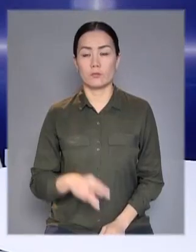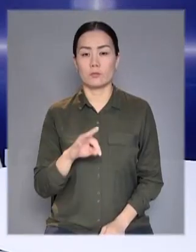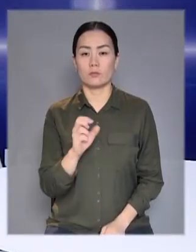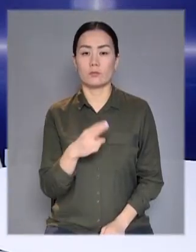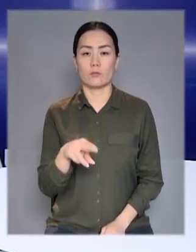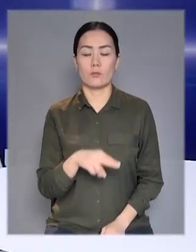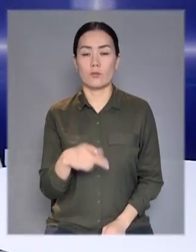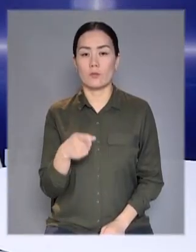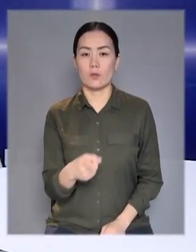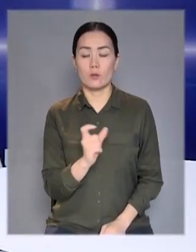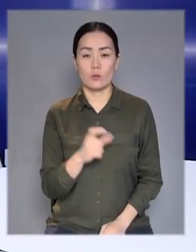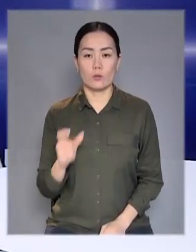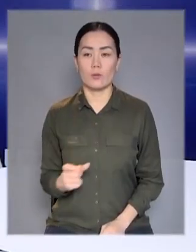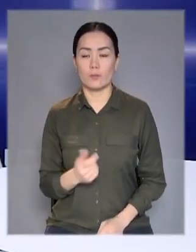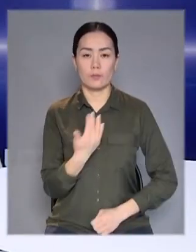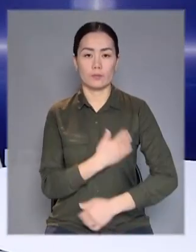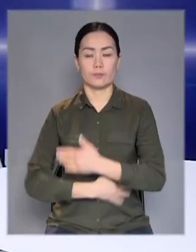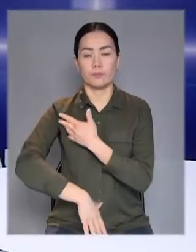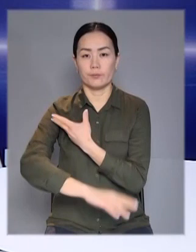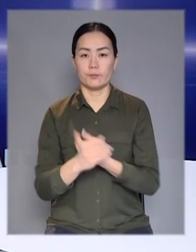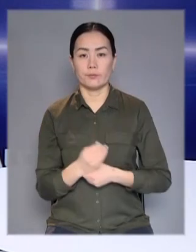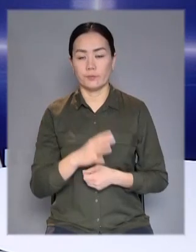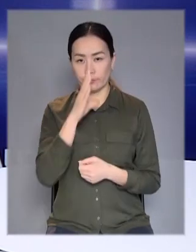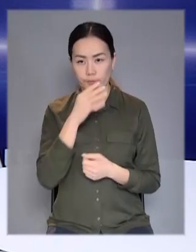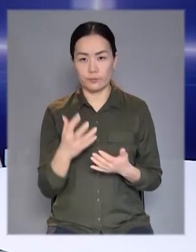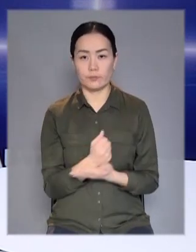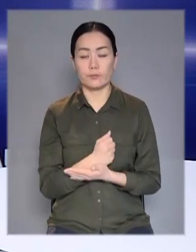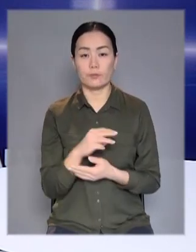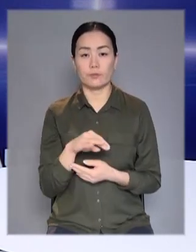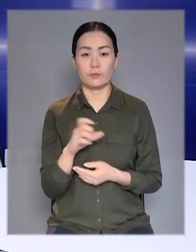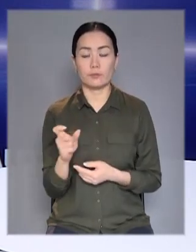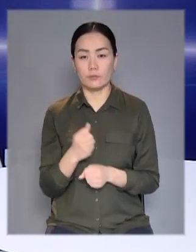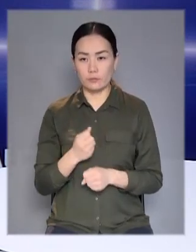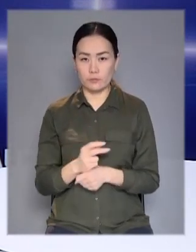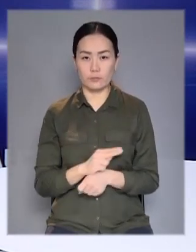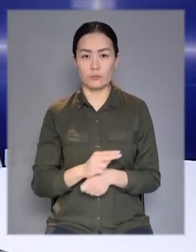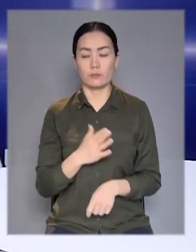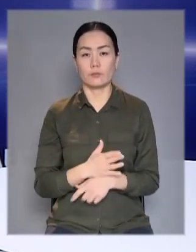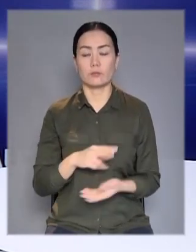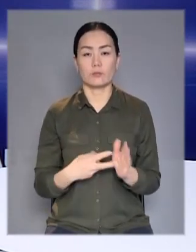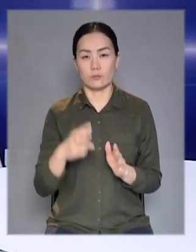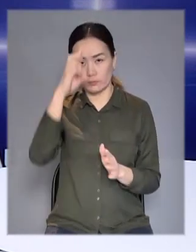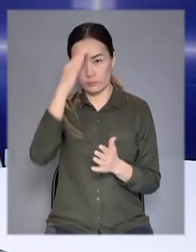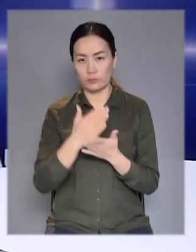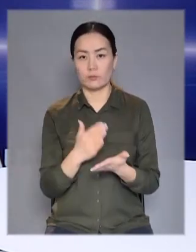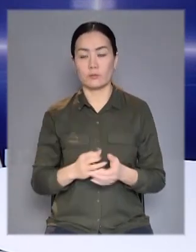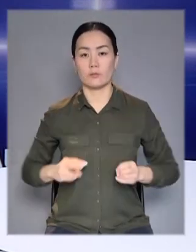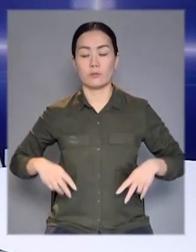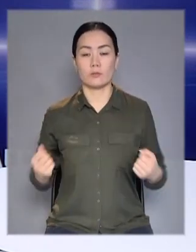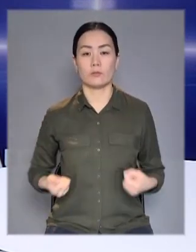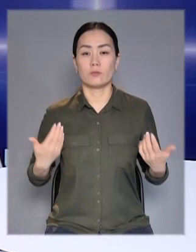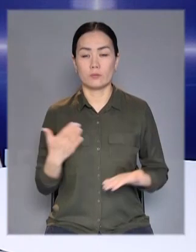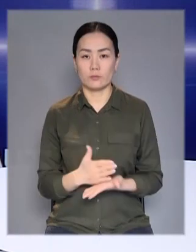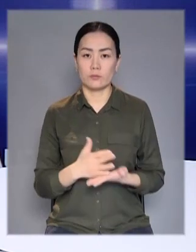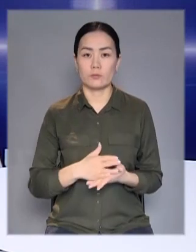В Махамбетском районе почти 1000 человек с ограниченными возможностями смогли получить технические средства реабилитации в рамках госпрограмм социальной